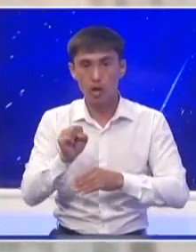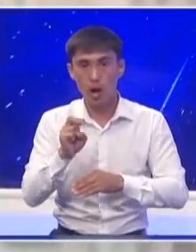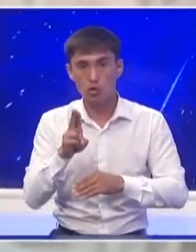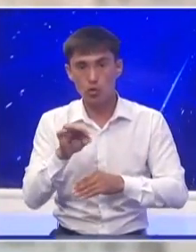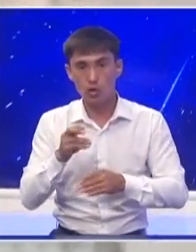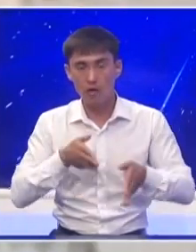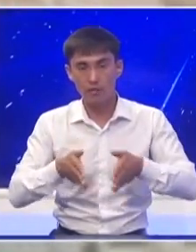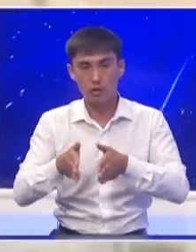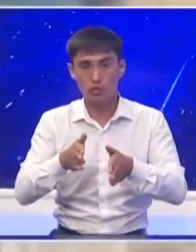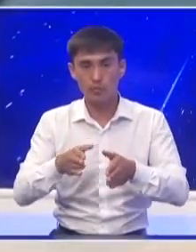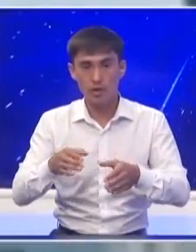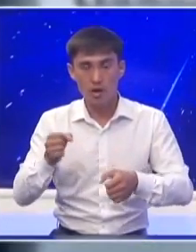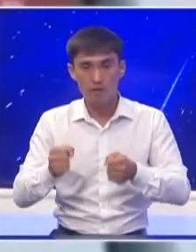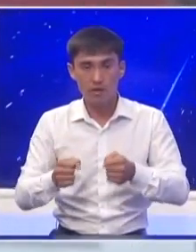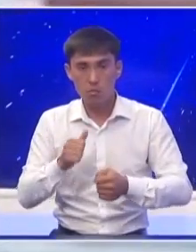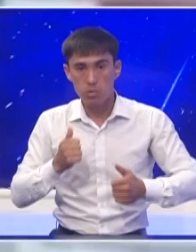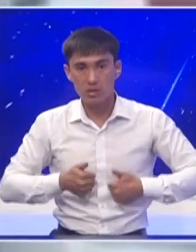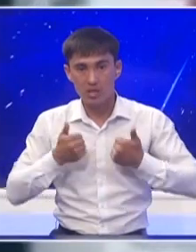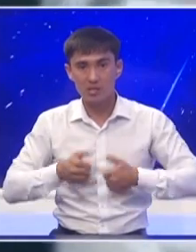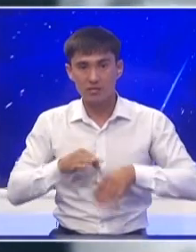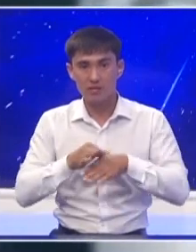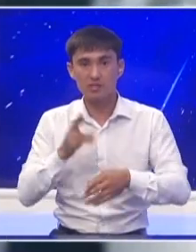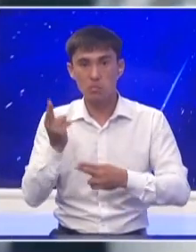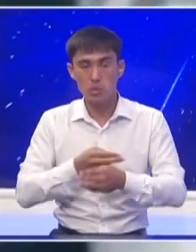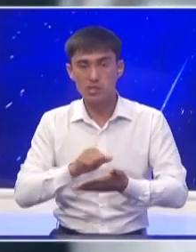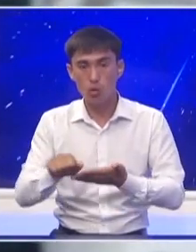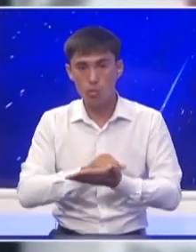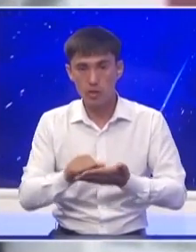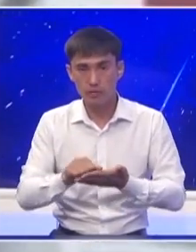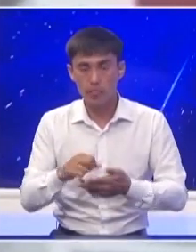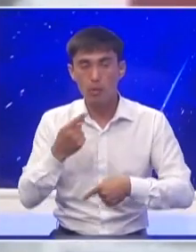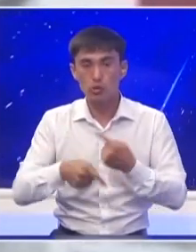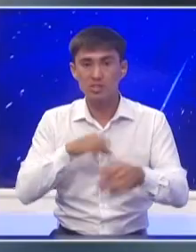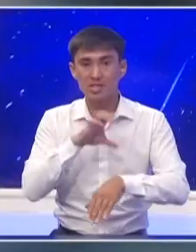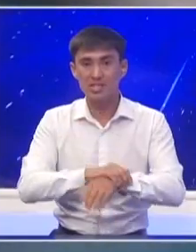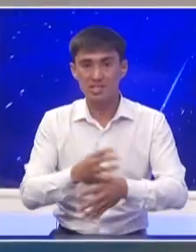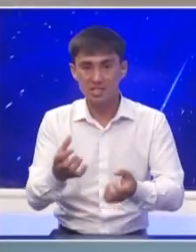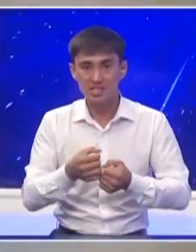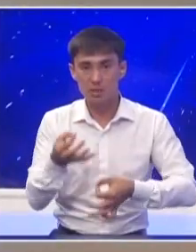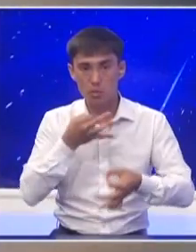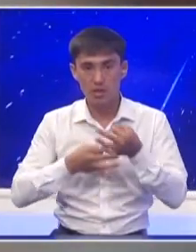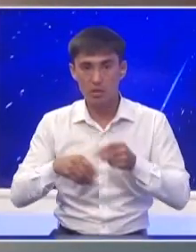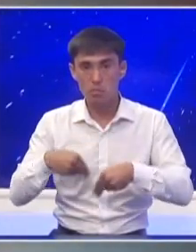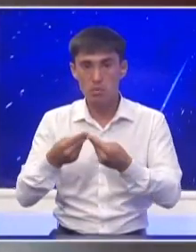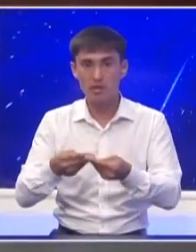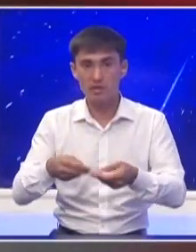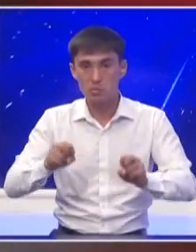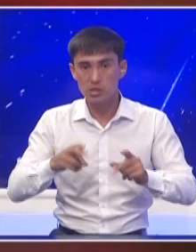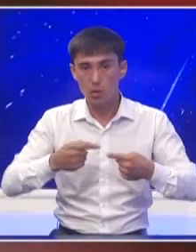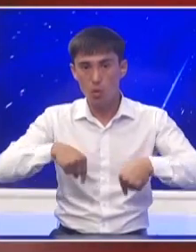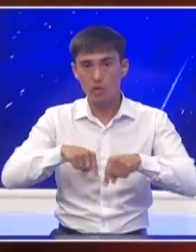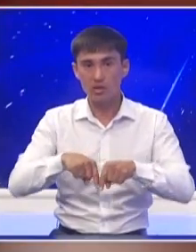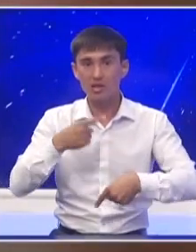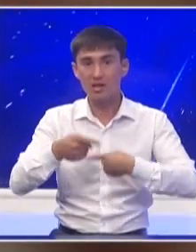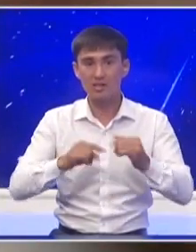автодорожный. Водитель пытался вывести товар без сопроводительных документов. После задержания изъятые медикаменты переданы в компетентные органы